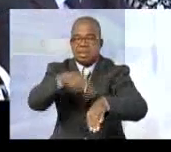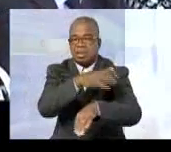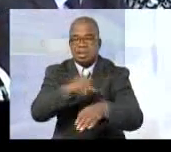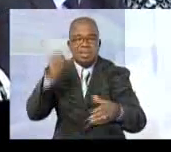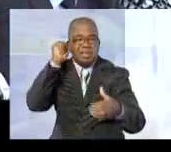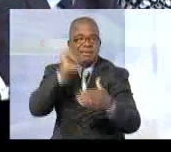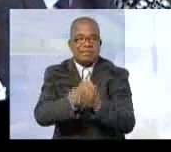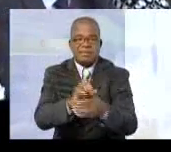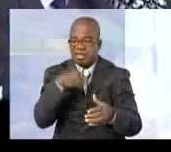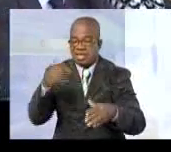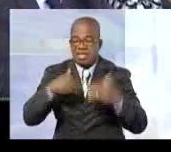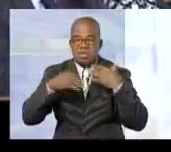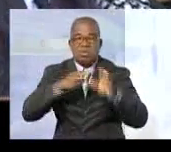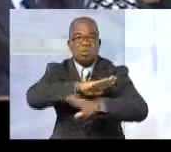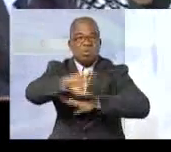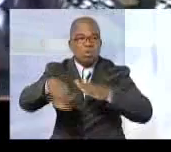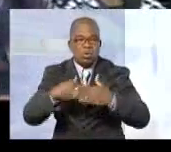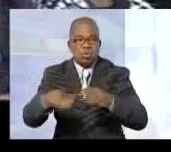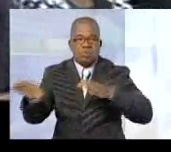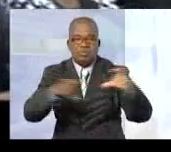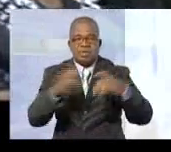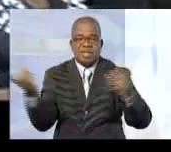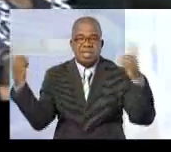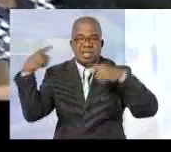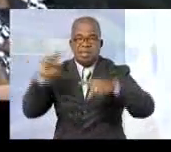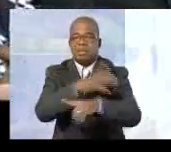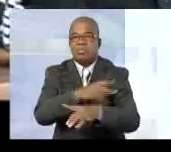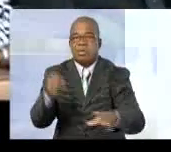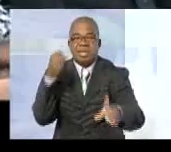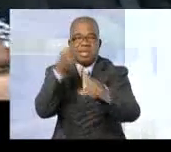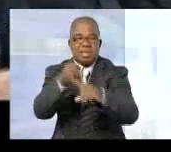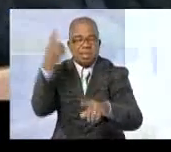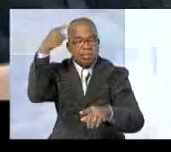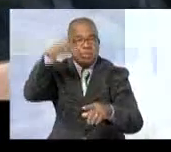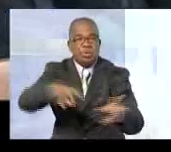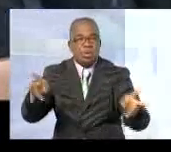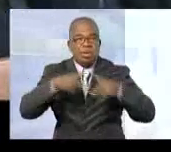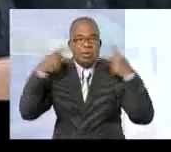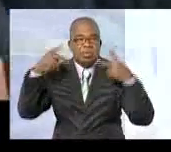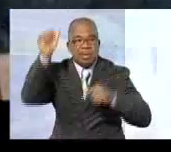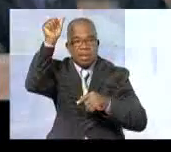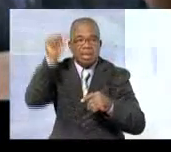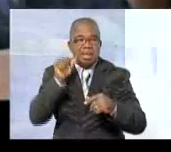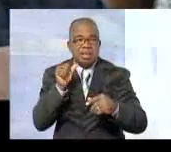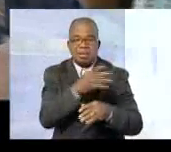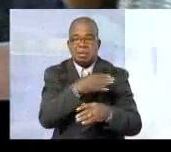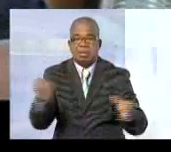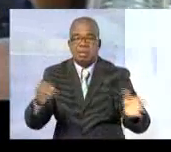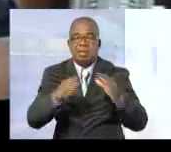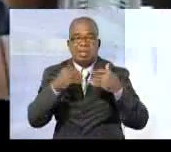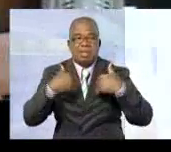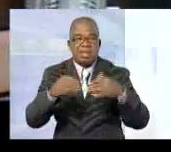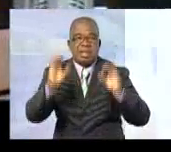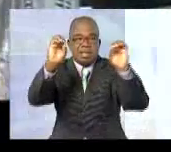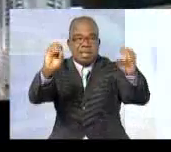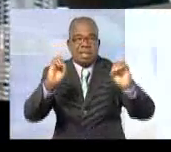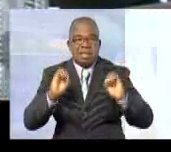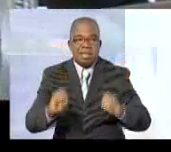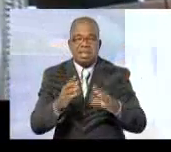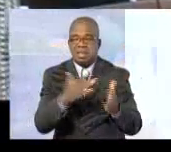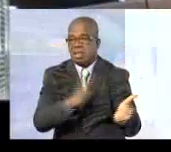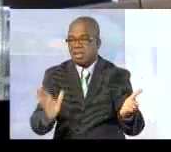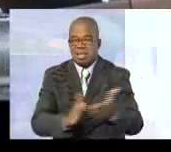ont tout mis en œuvre depuis la survenue de l'accident pour que le nonce apostolique ait des obsèques dignes. Après la